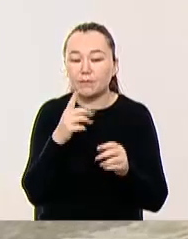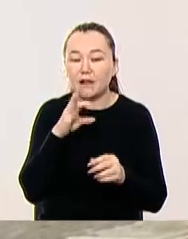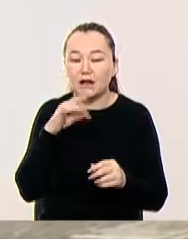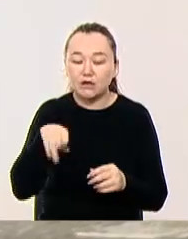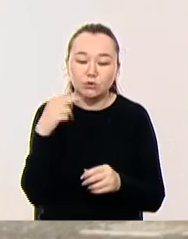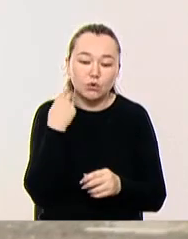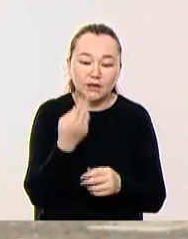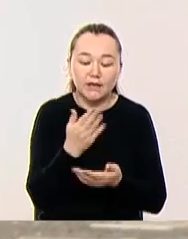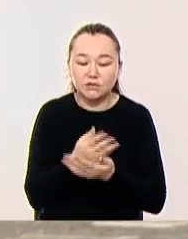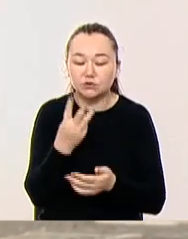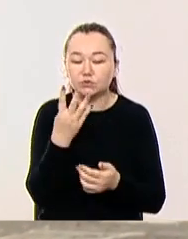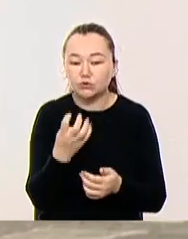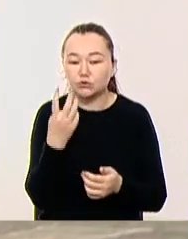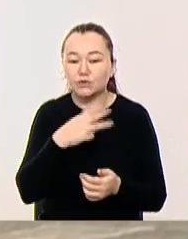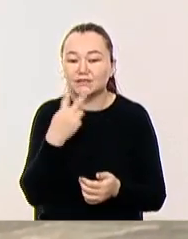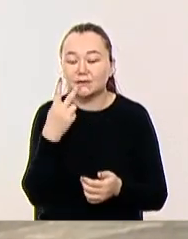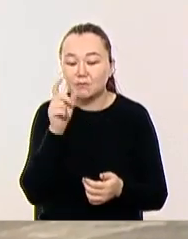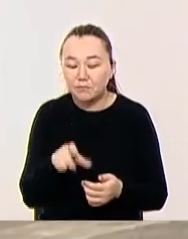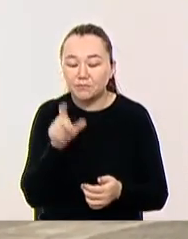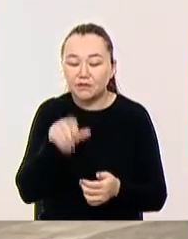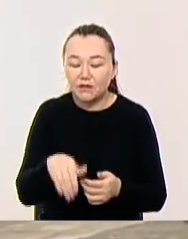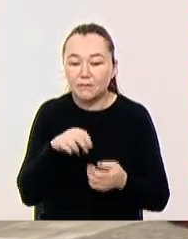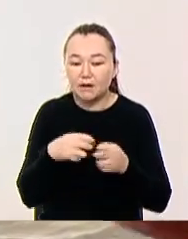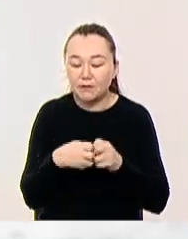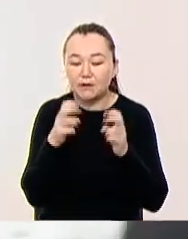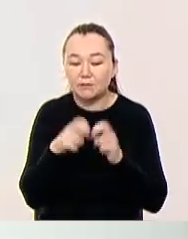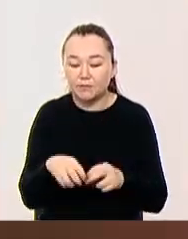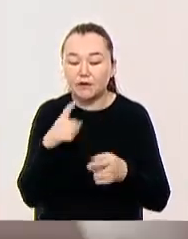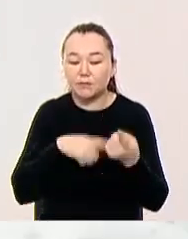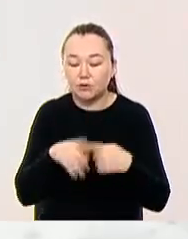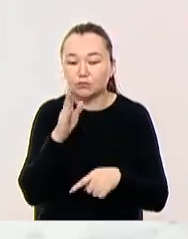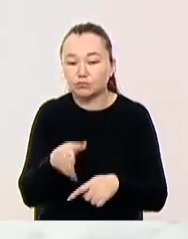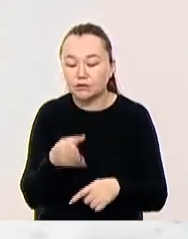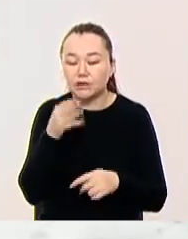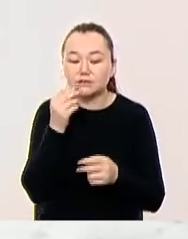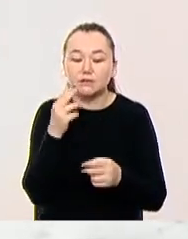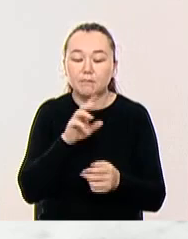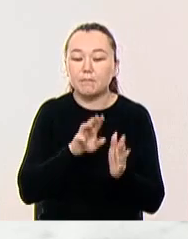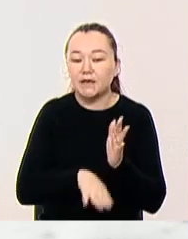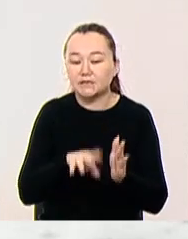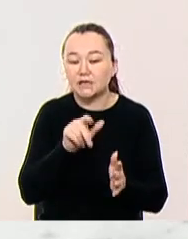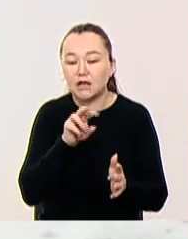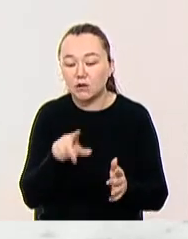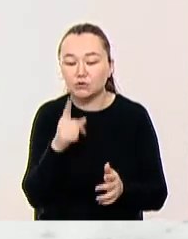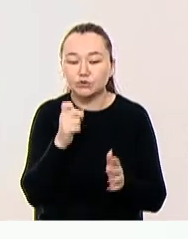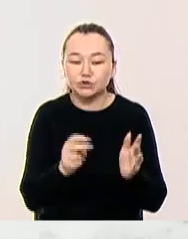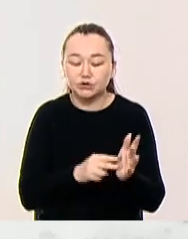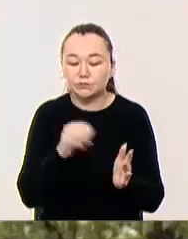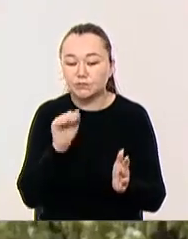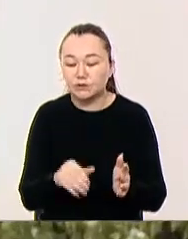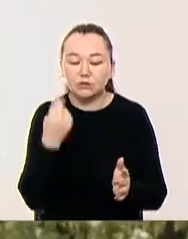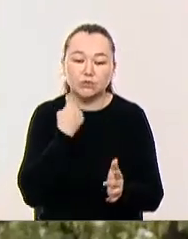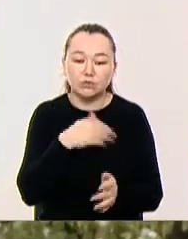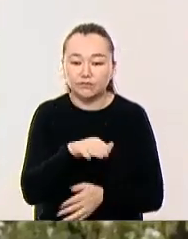bar 432 000 adamın problemalıq berişegi qayta qaralat. Al kepilsiz mikrokreditler boyunşa 107 000 qarz